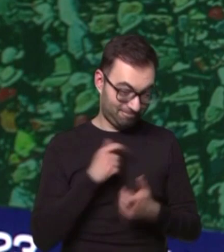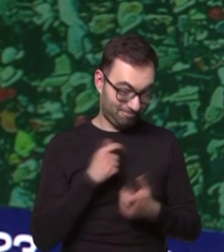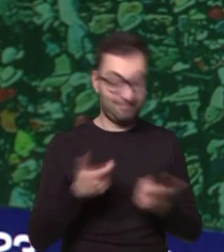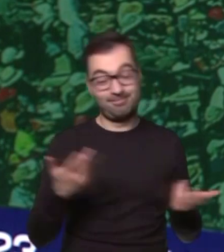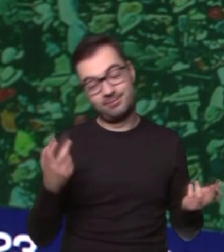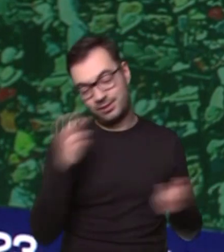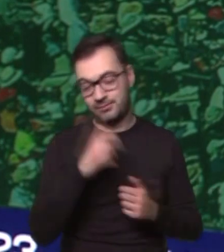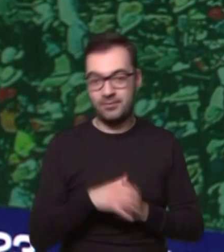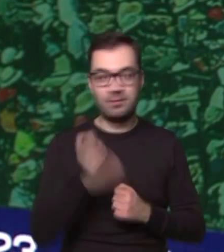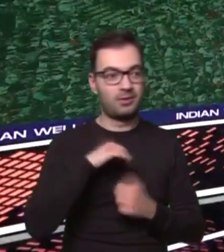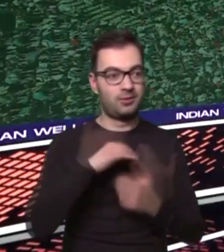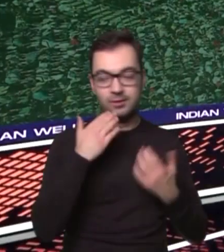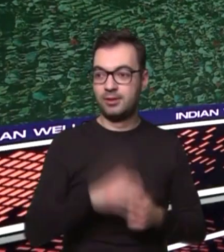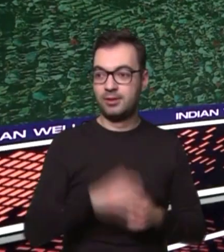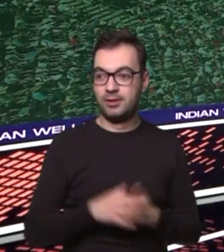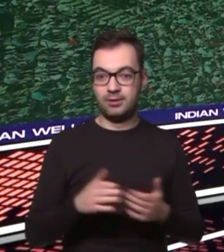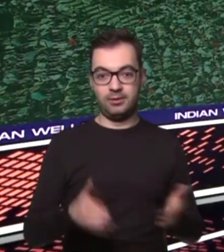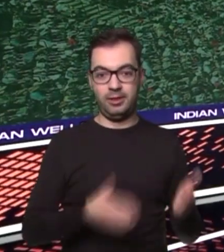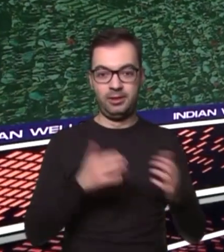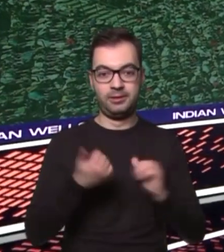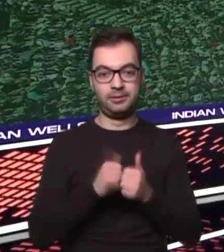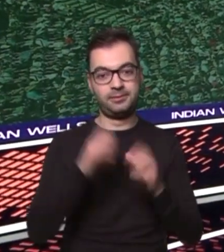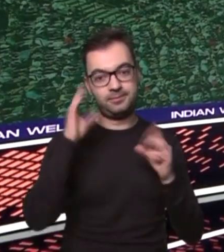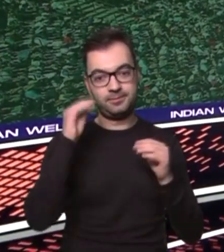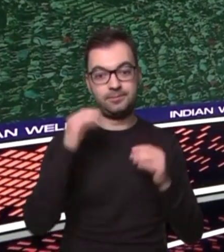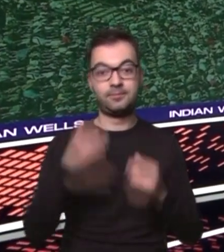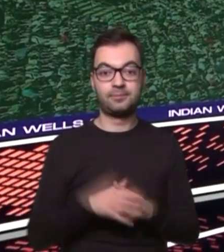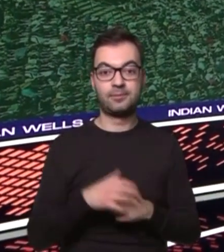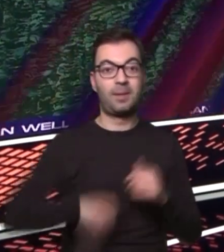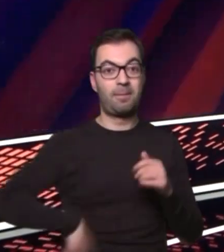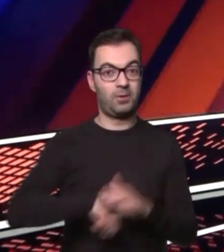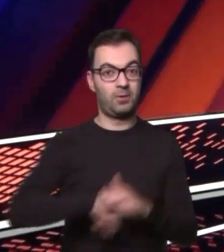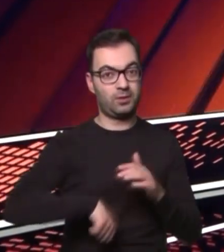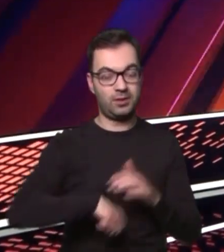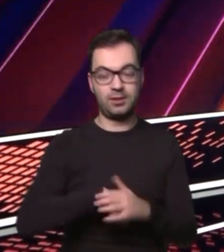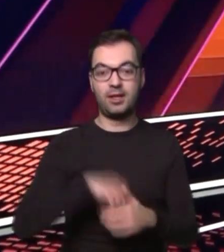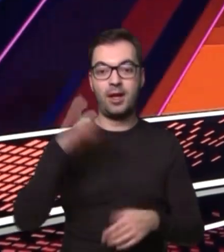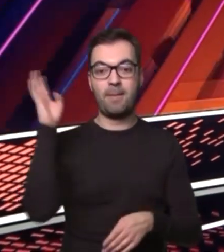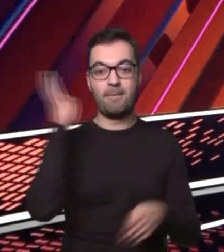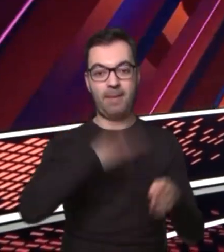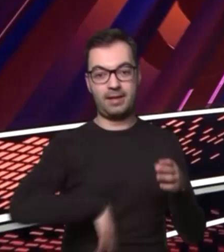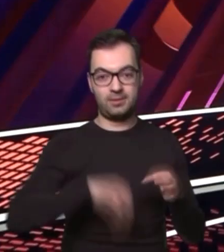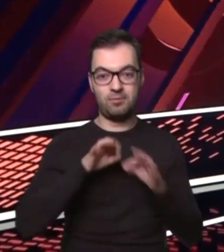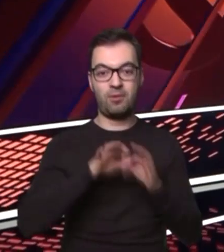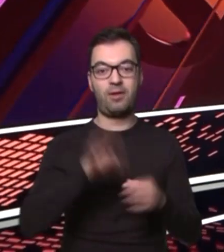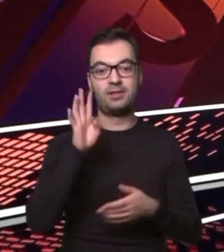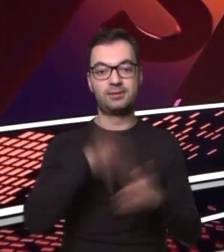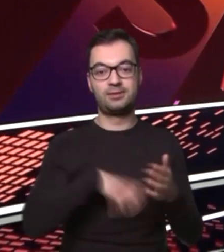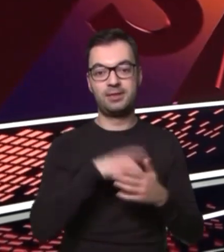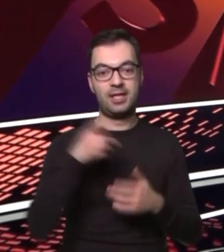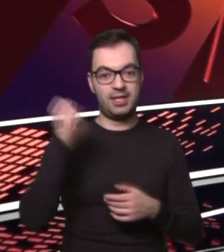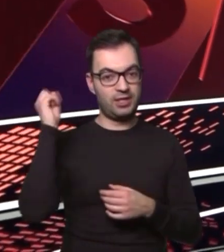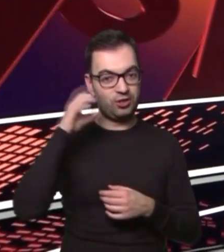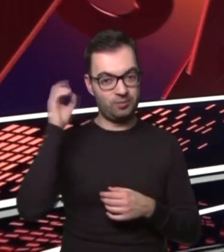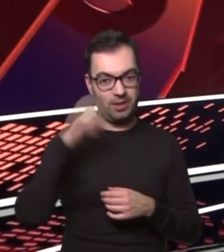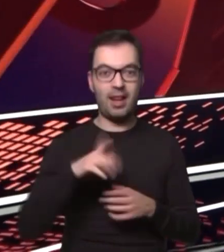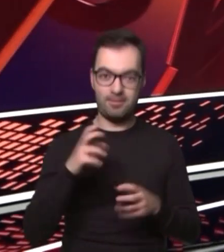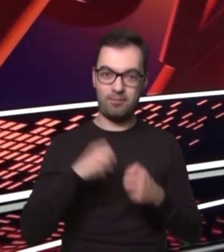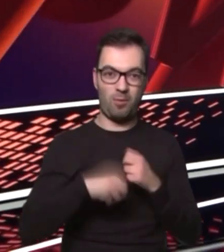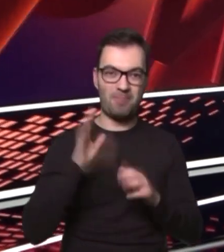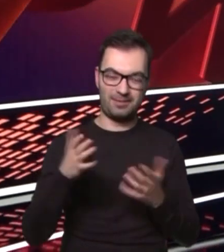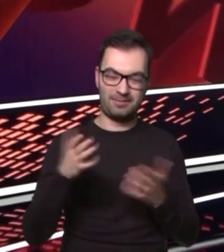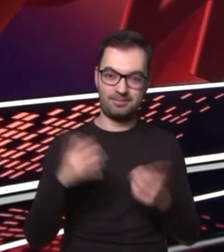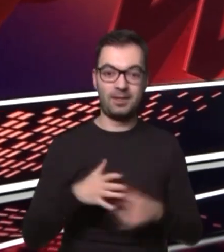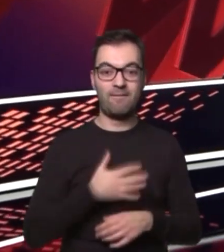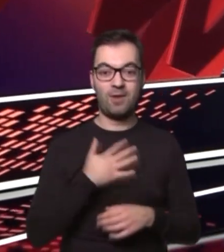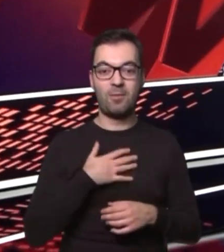Bachanek, bardzo Ci dziękuję. Teraz do sportowego wieczoru wkracza futbol. Barcelona to lider Ligi Hiszpańskiej, ale ma swoje problemy. Do nich trzeba zaliczyć